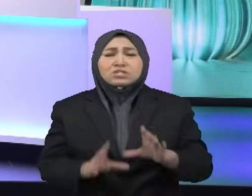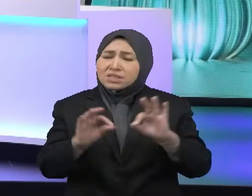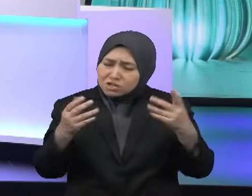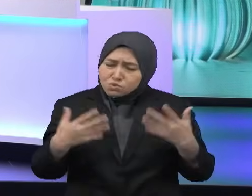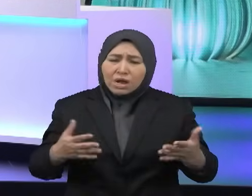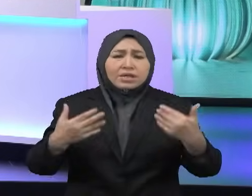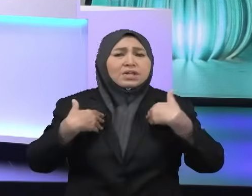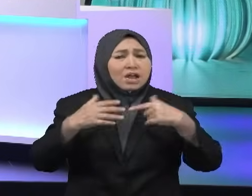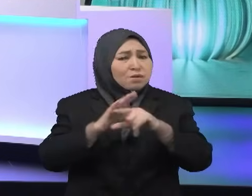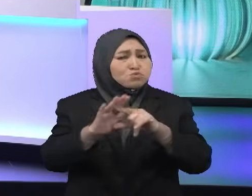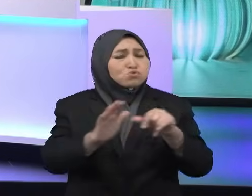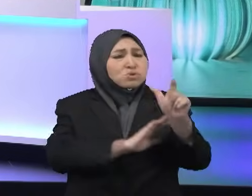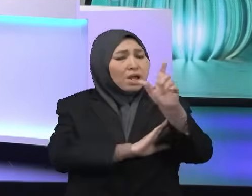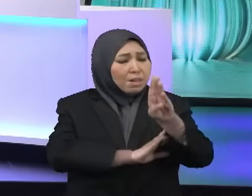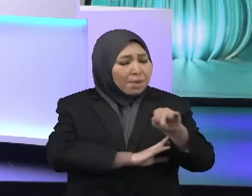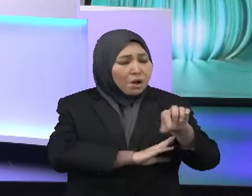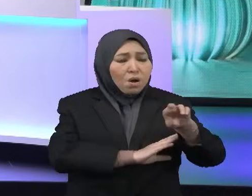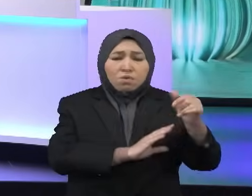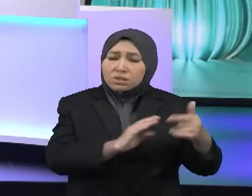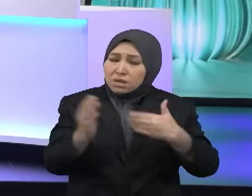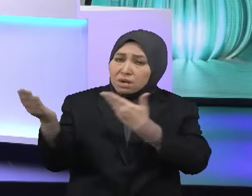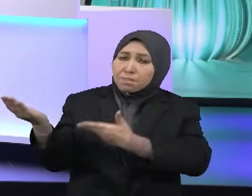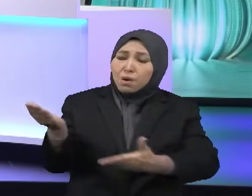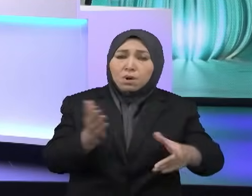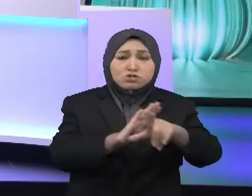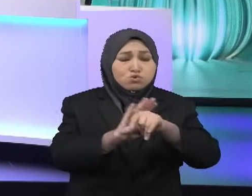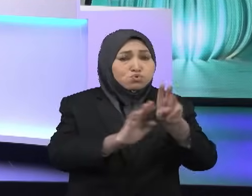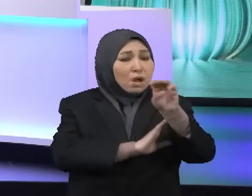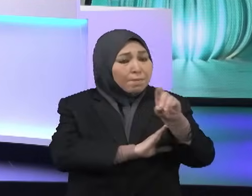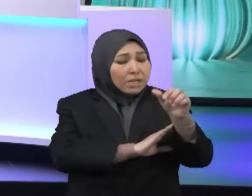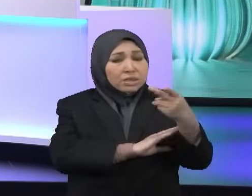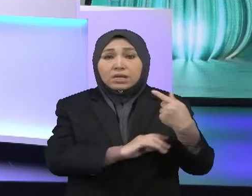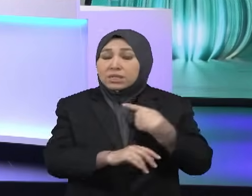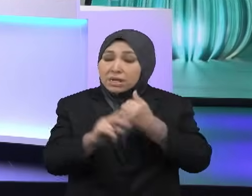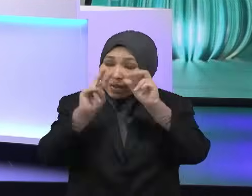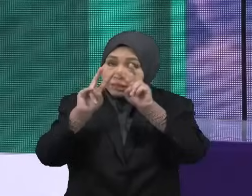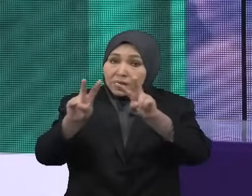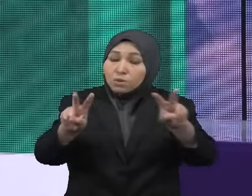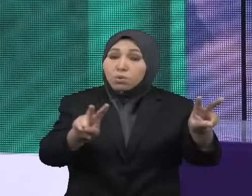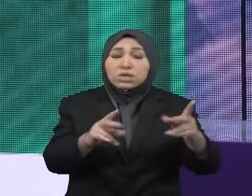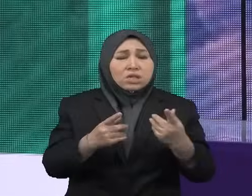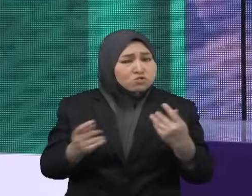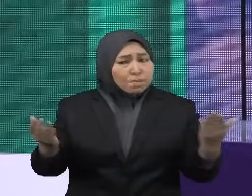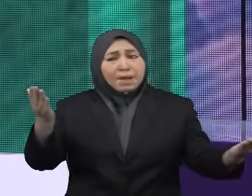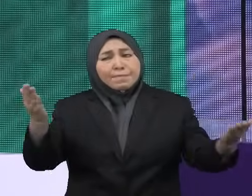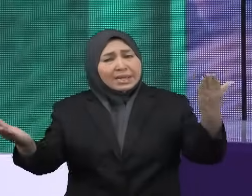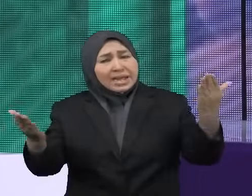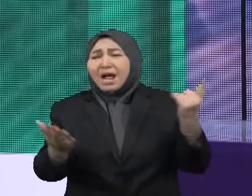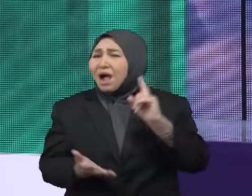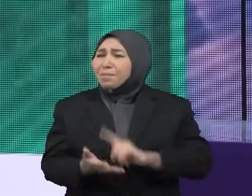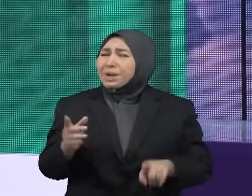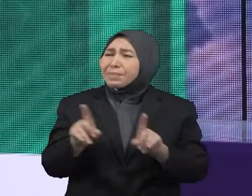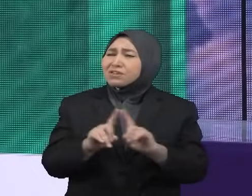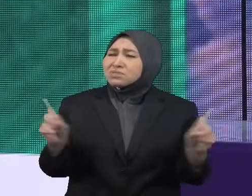dah dalam surah Al-Baqarah, tapi dibawakan perspektif surah Maidah ini yang kita nak lihat, ya, kita nak cuba bandingkan apa beza kisah